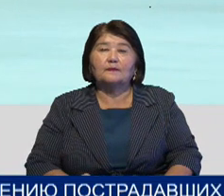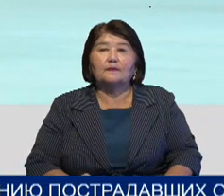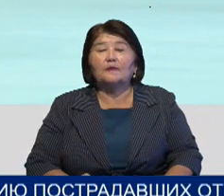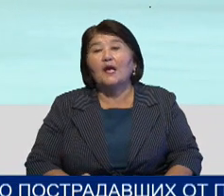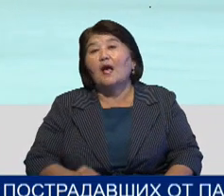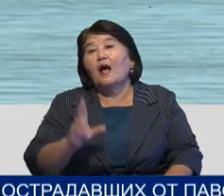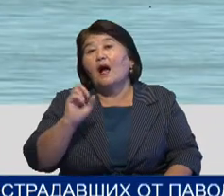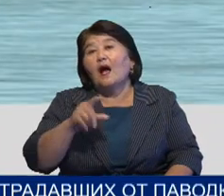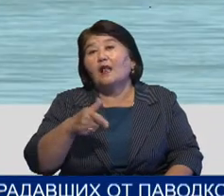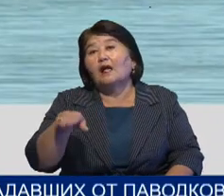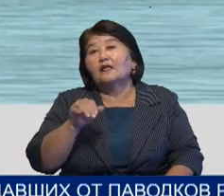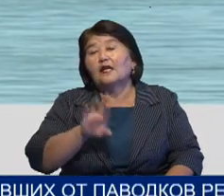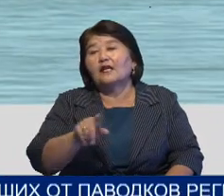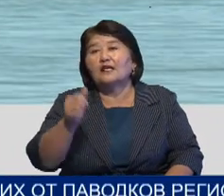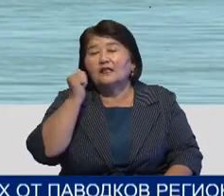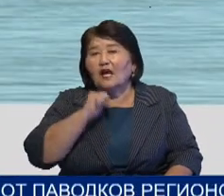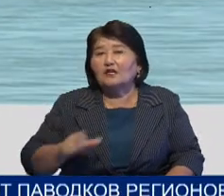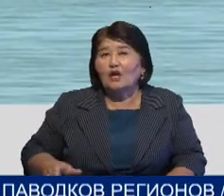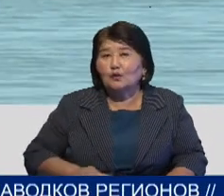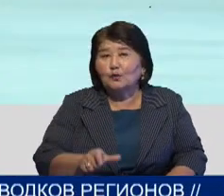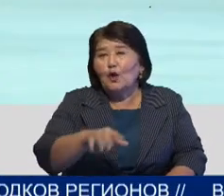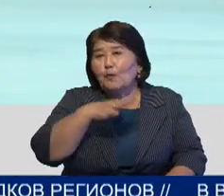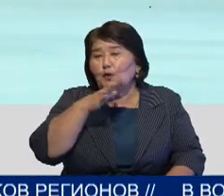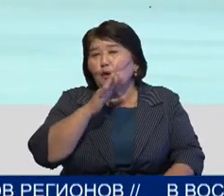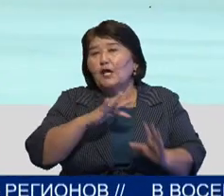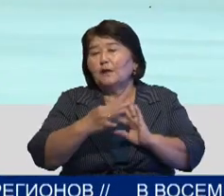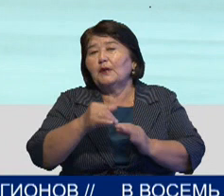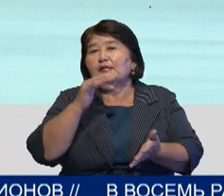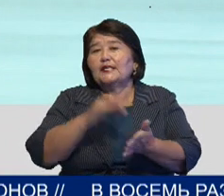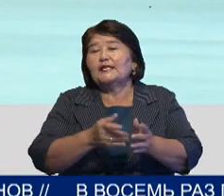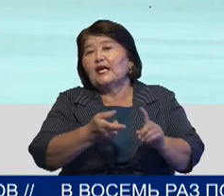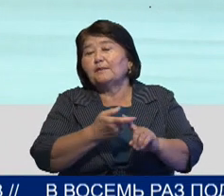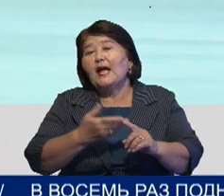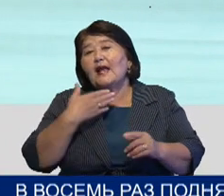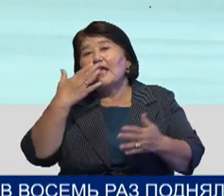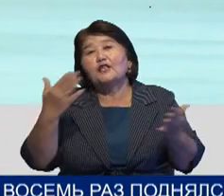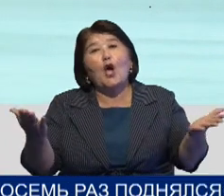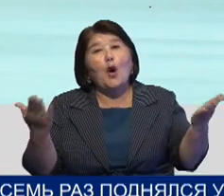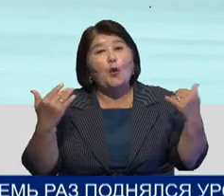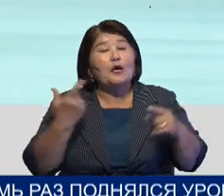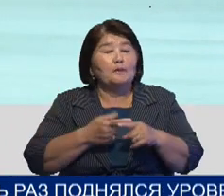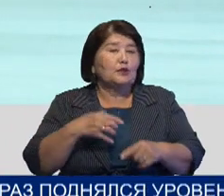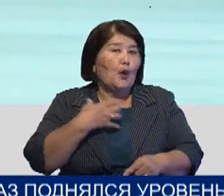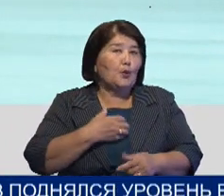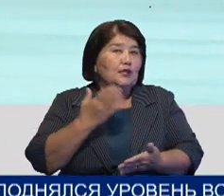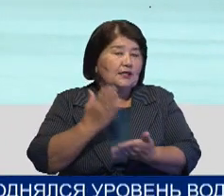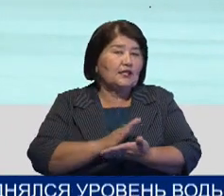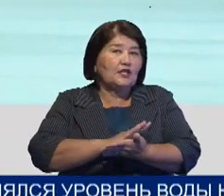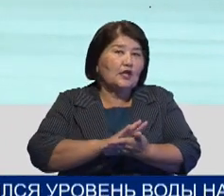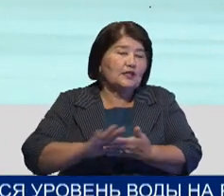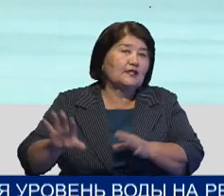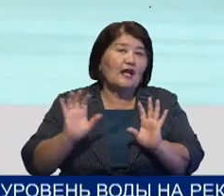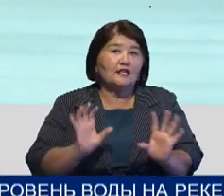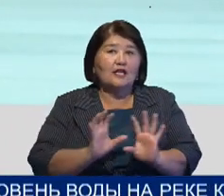калган Дарья - старое русло реки на протяжении многих лет посёлок был центром притяжения летнего отдыха потому очень важно держать территорию в